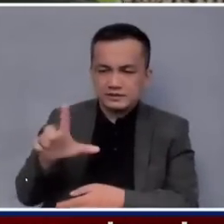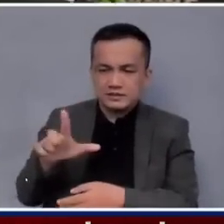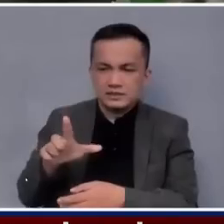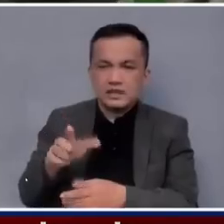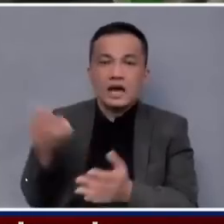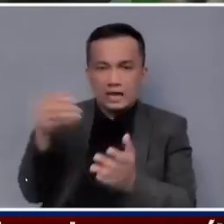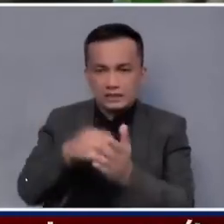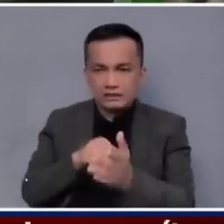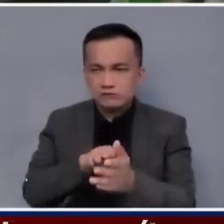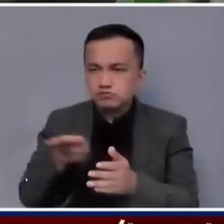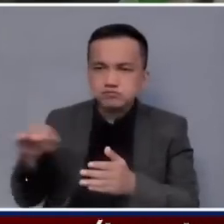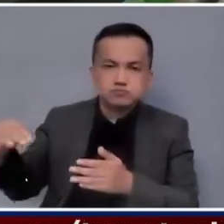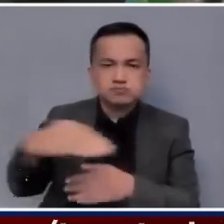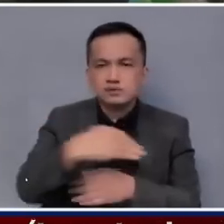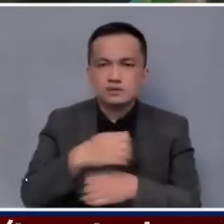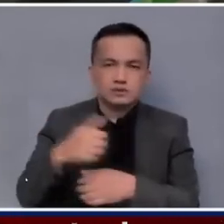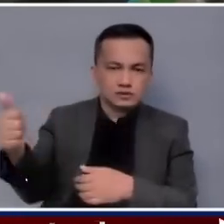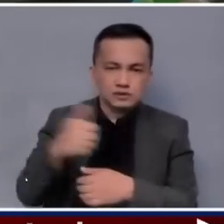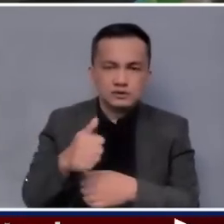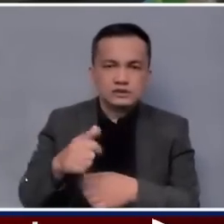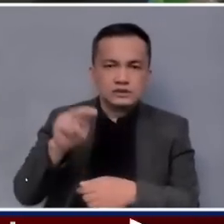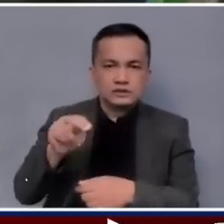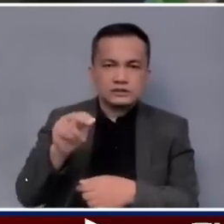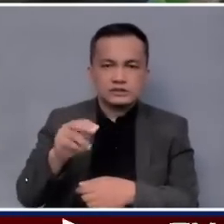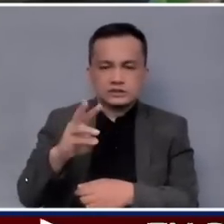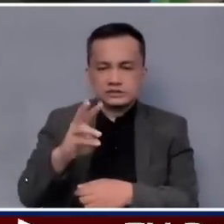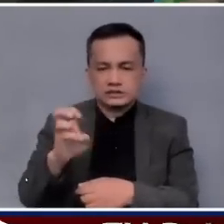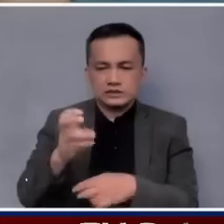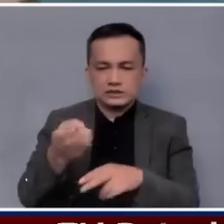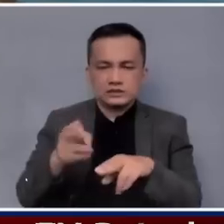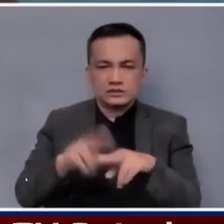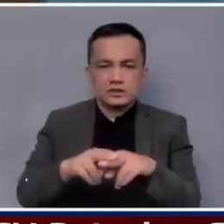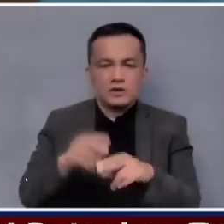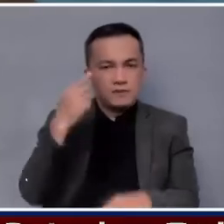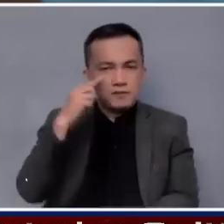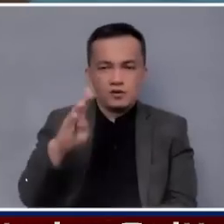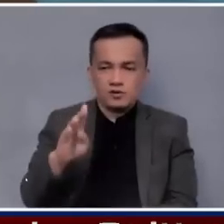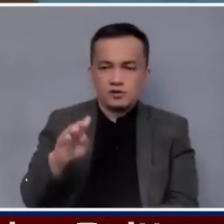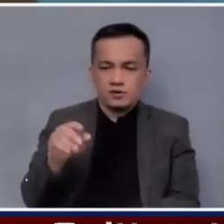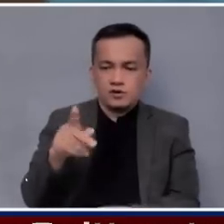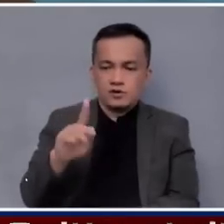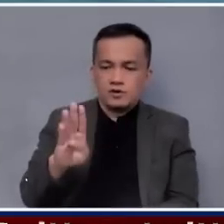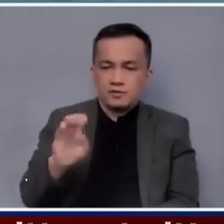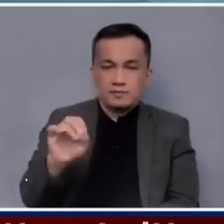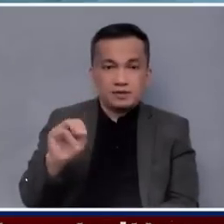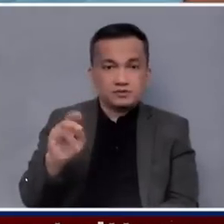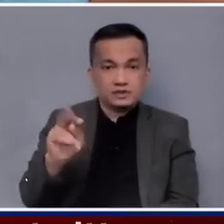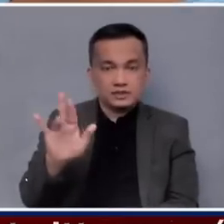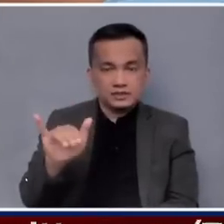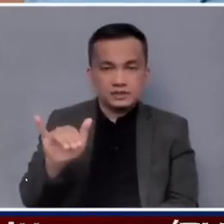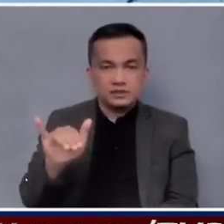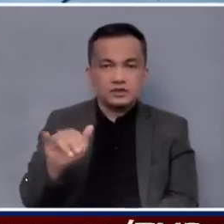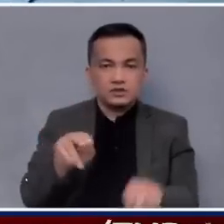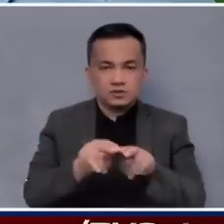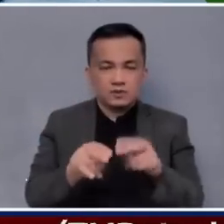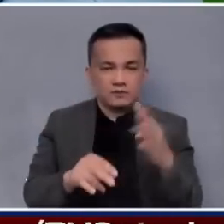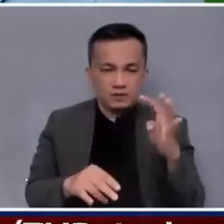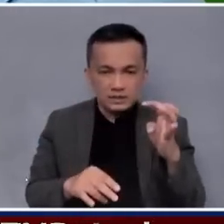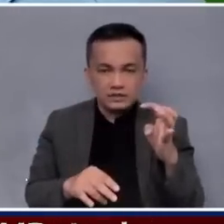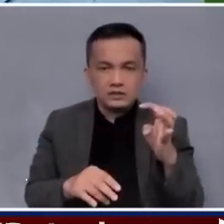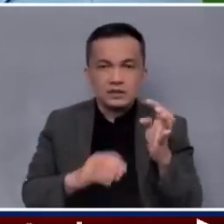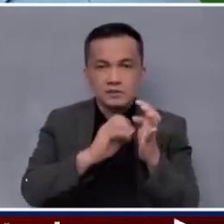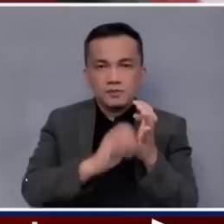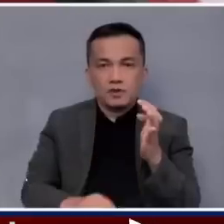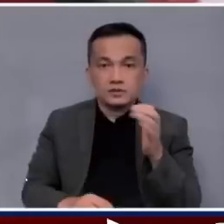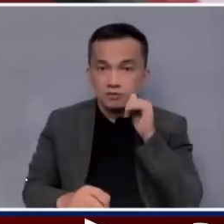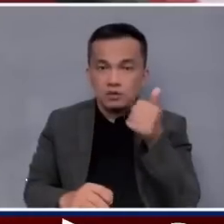dahil kailangan pa niyang kumita ng 600 pesos para may pang-boundary. Ang karaniwang kitang 400 pesos kada araw mababawasan pa